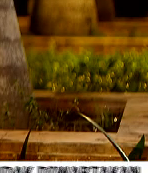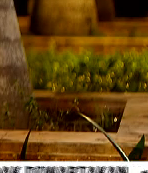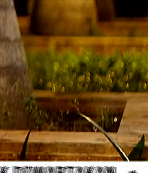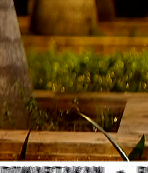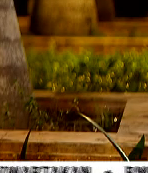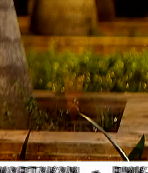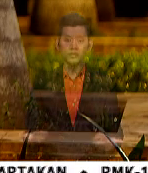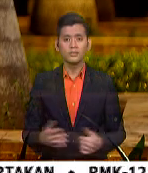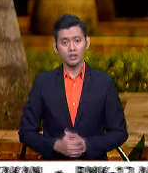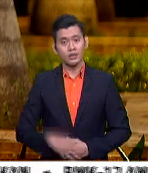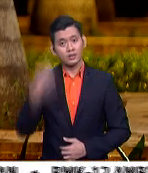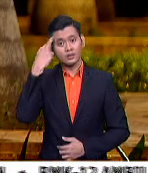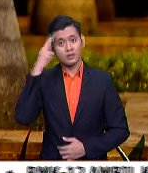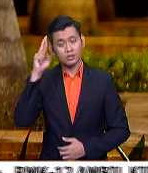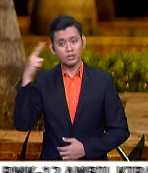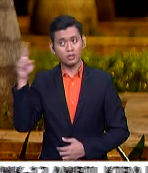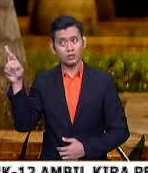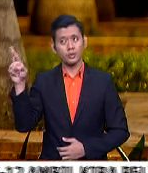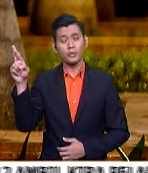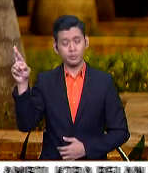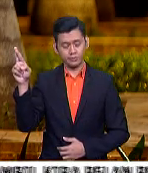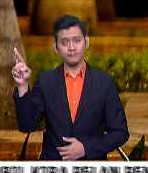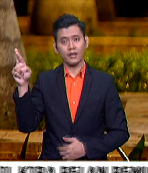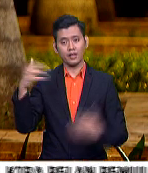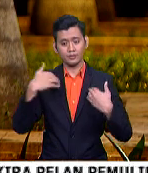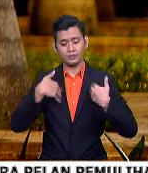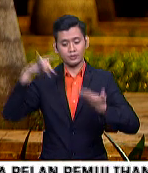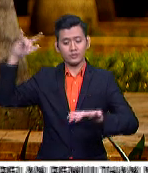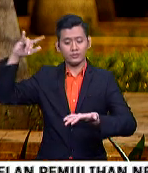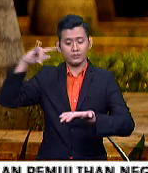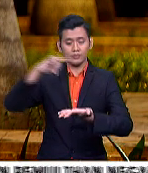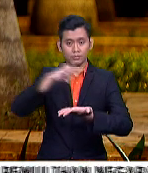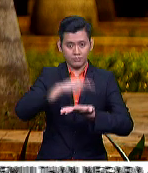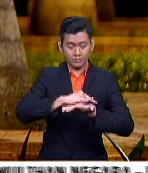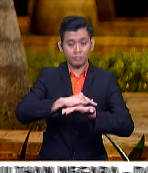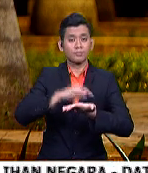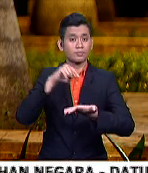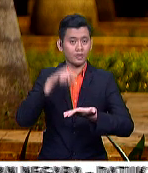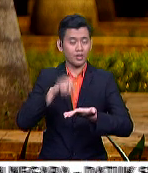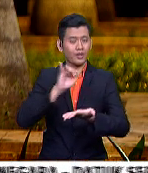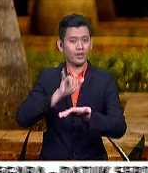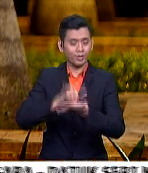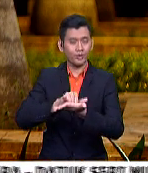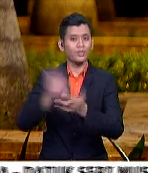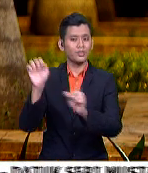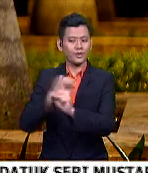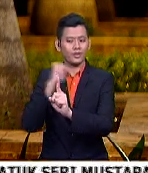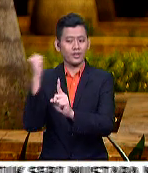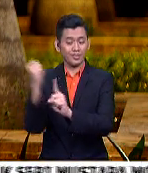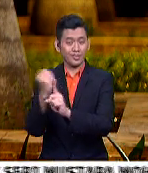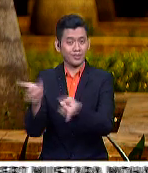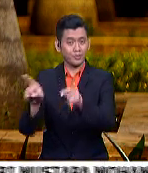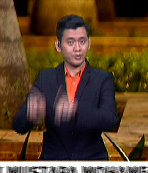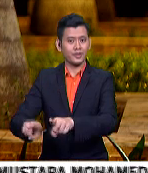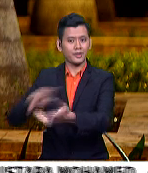Ibarat mengubat kerinduan berada di lapangan terbang. Itu antara situasi yang boleh digambarkan di pusat pemberian vaksin PPV,